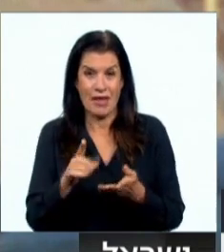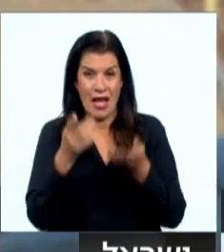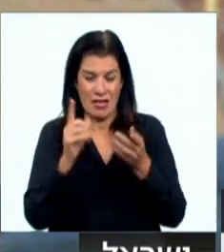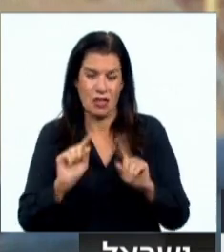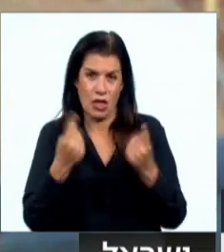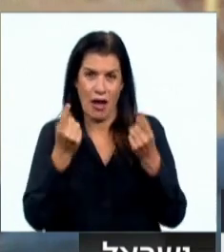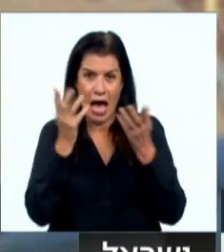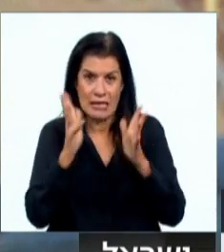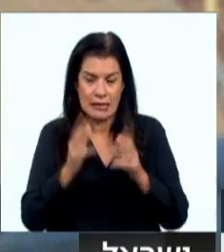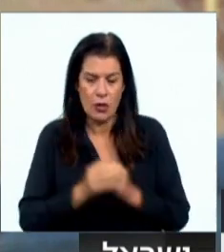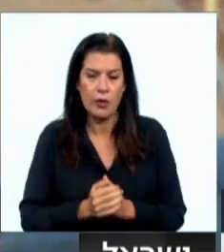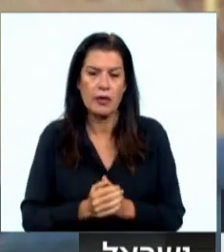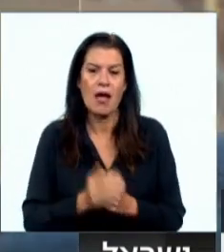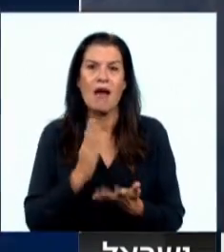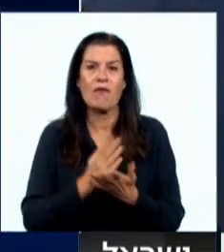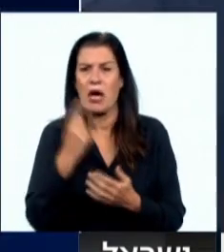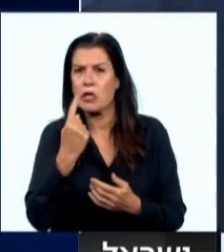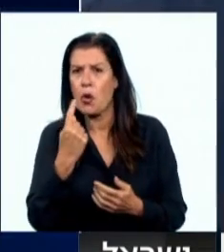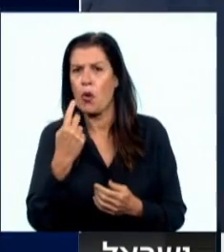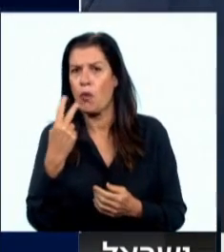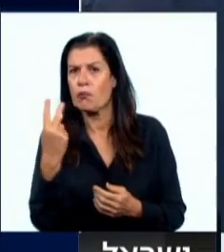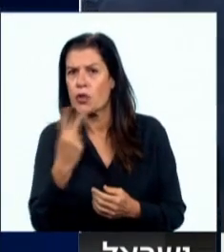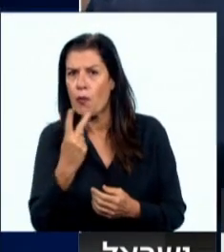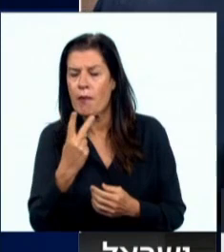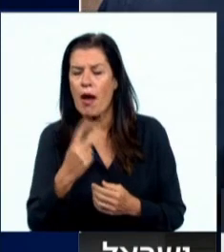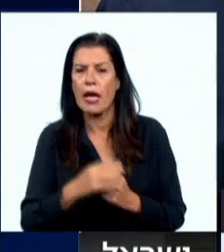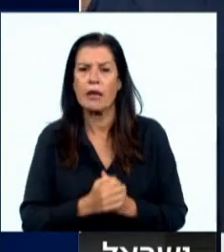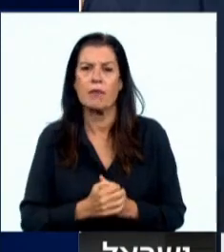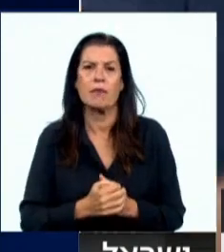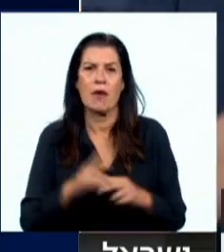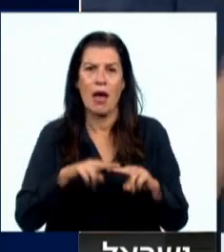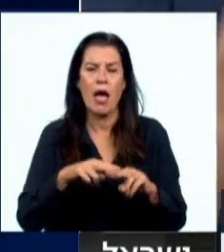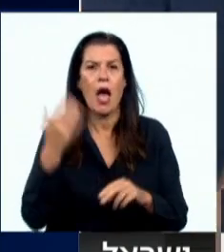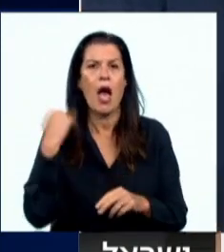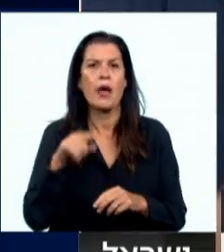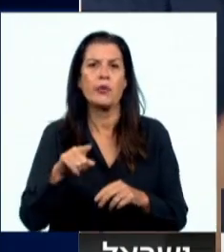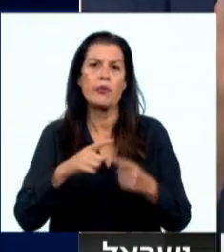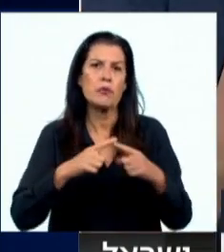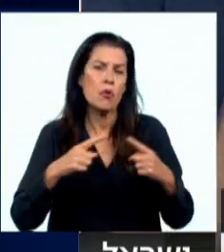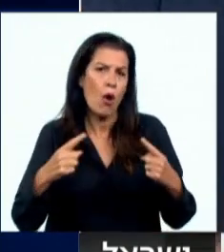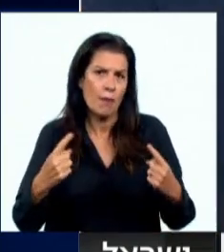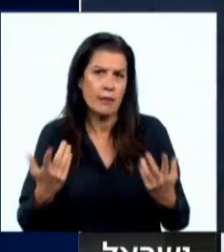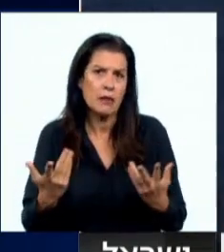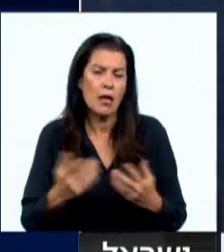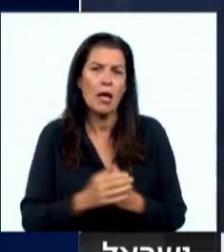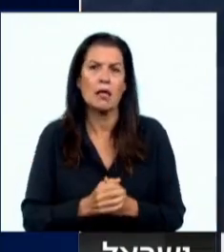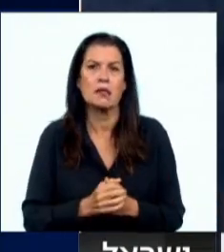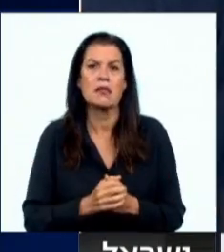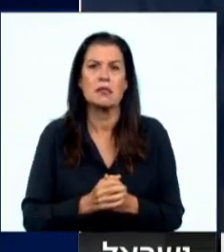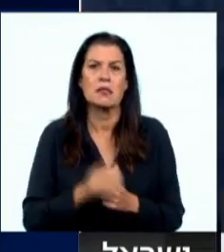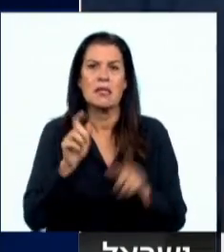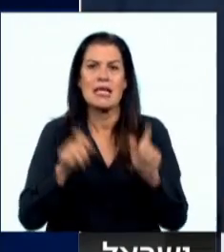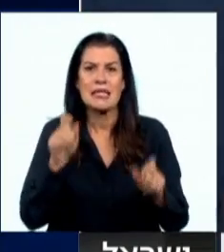היו כל מיני דינמיקות פרטיות, אזרחיות, ציבוריות, שקדימה לרוץ, רצים